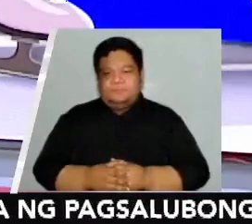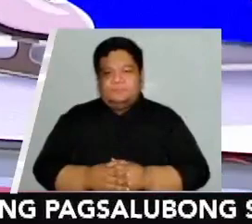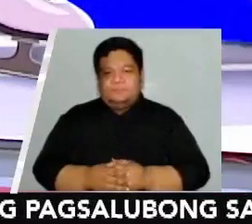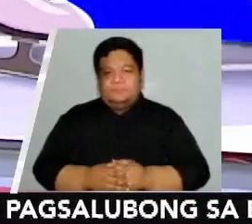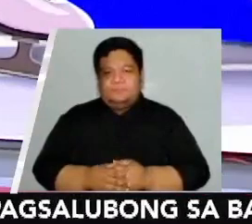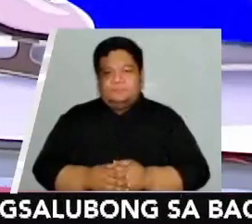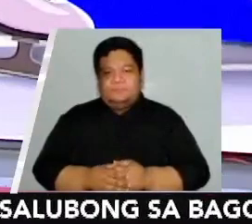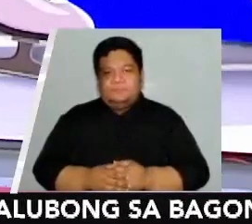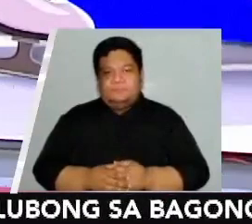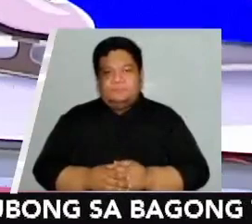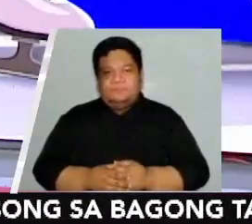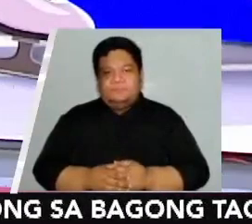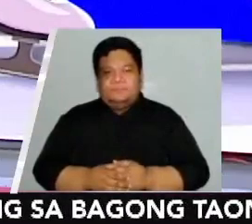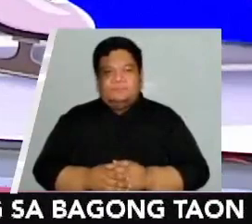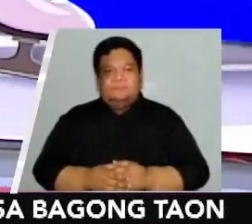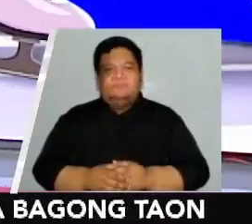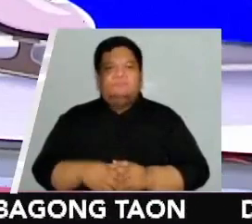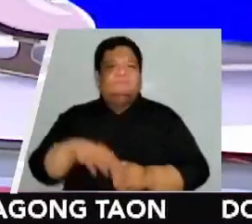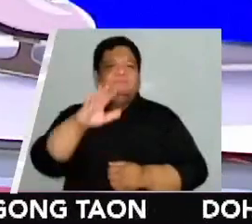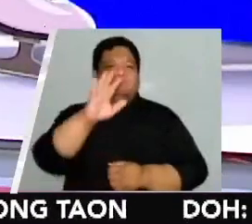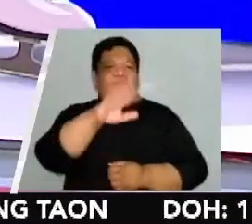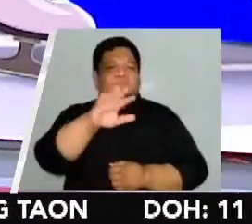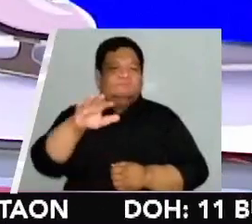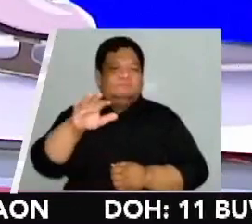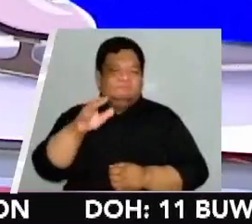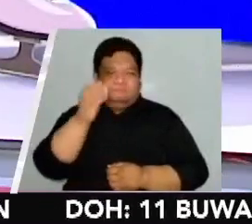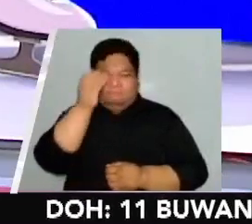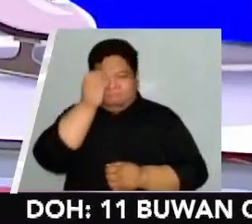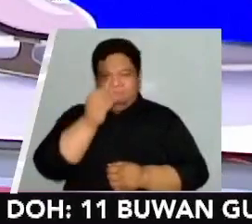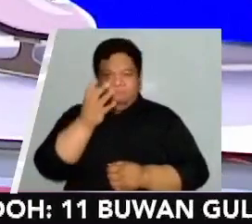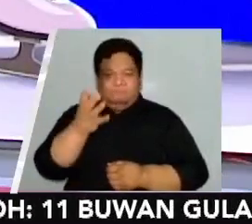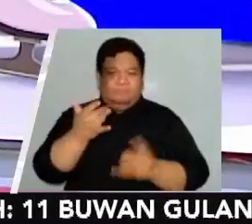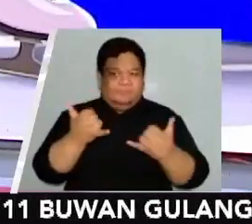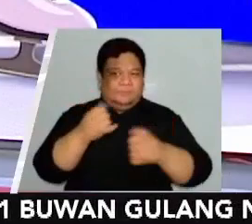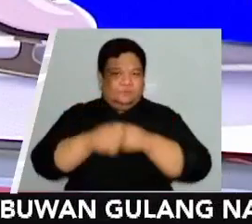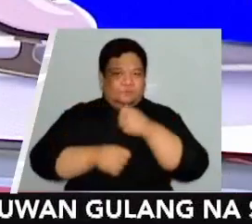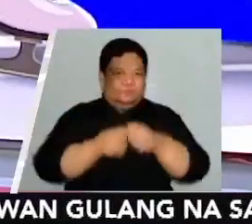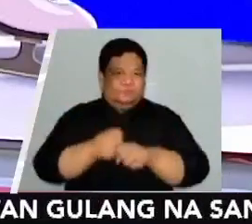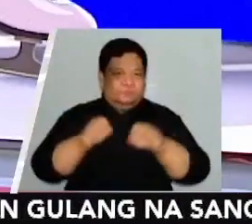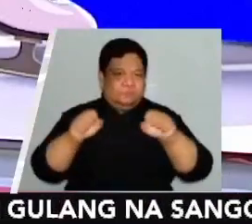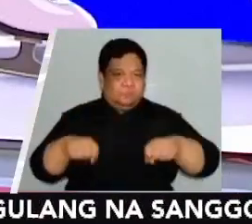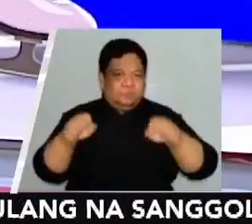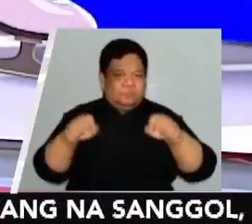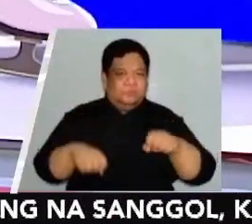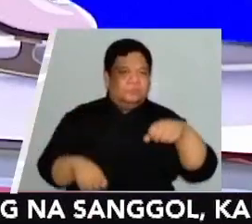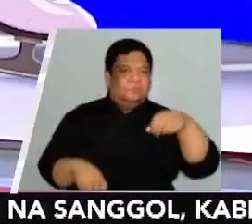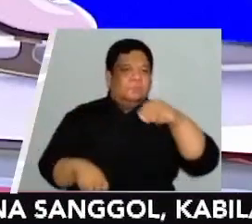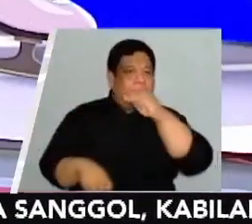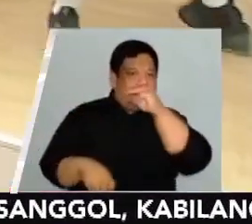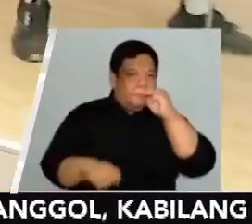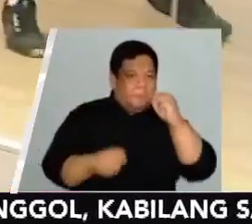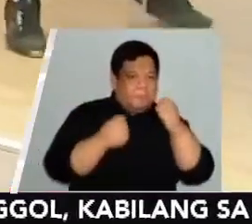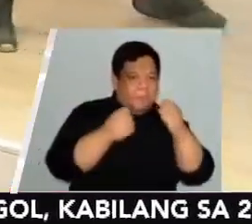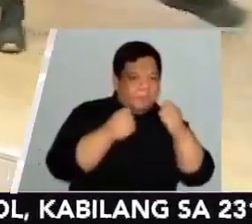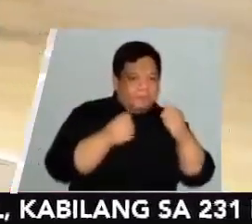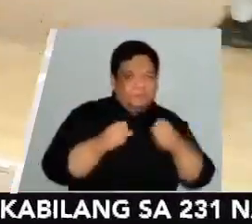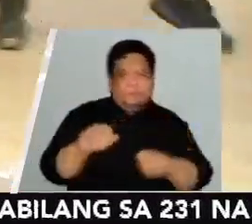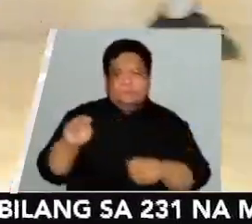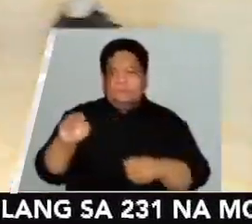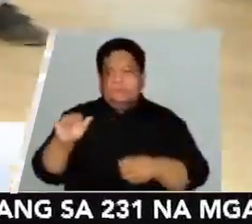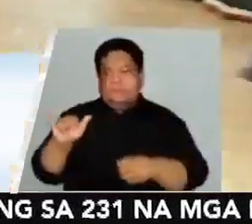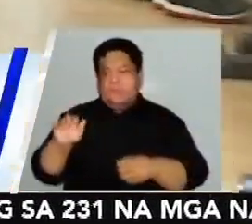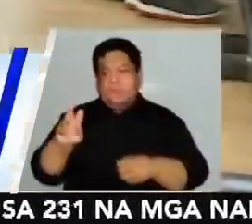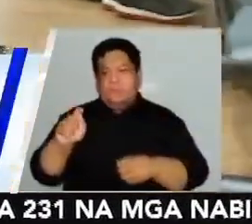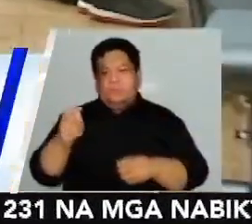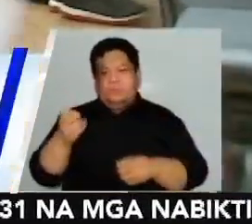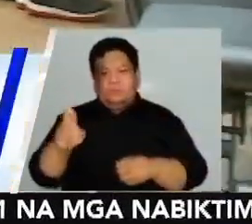Mga kapuso, posibleng matuloy ngayong taon ang Pacquiao versus Mayweather rematch. Nabanggit ni pabansang kamauman ni Pacquiao sa isang event